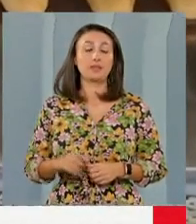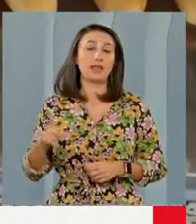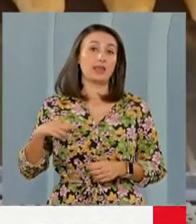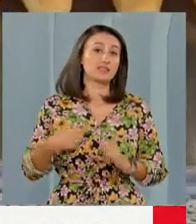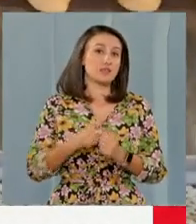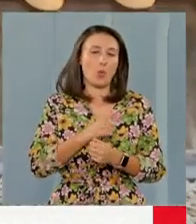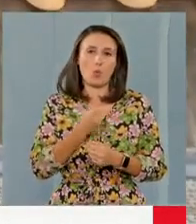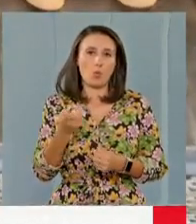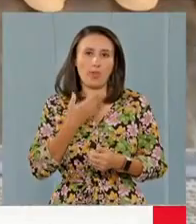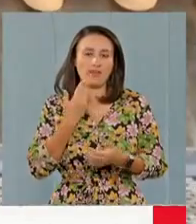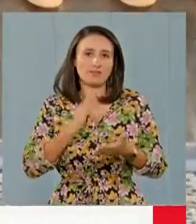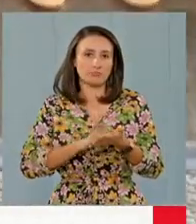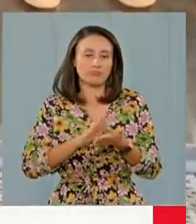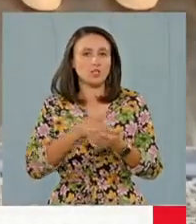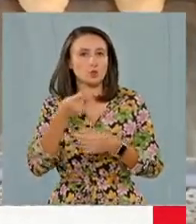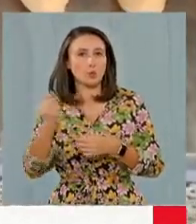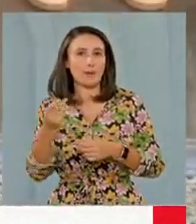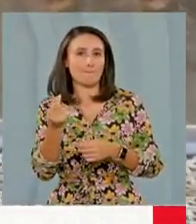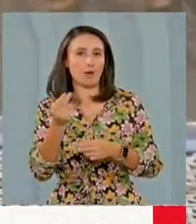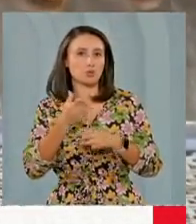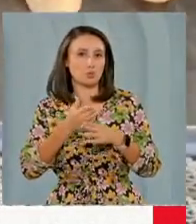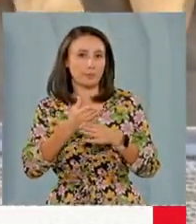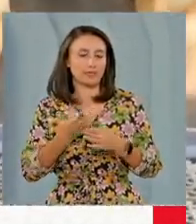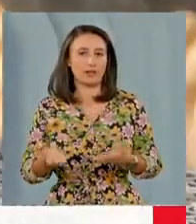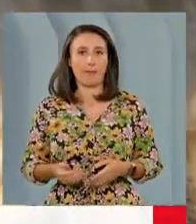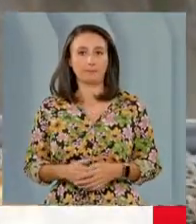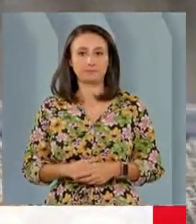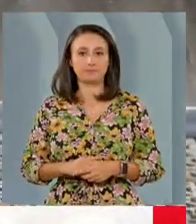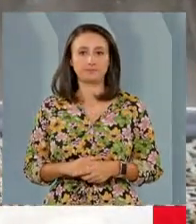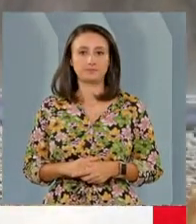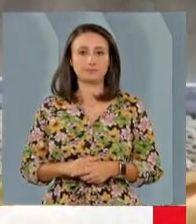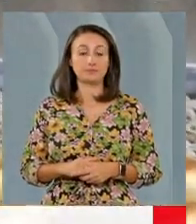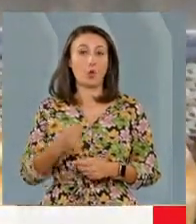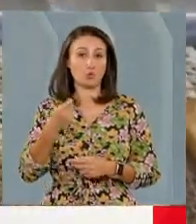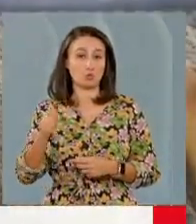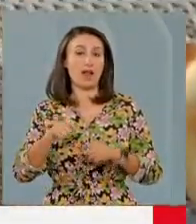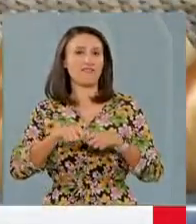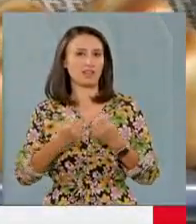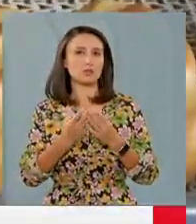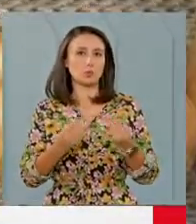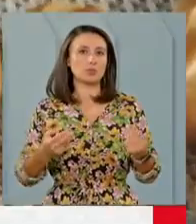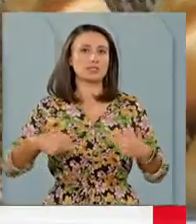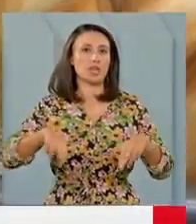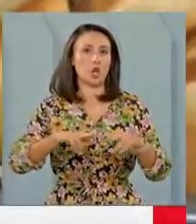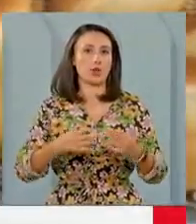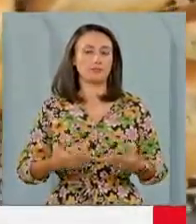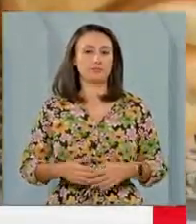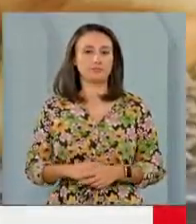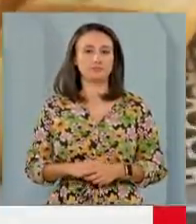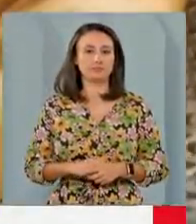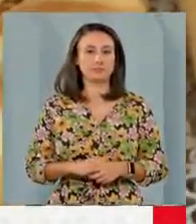sau nu este justificată scumpirea prețului la pâine o scumpire care ne afectează pe mulți dintre noi